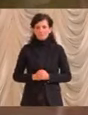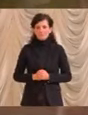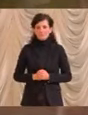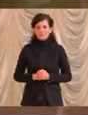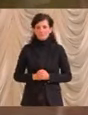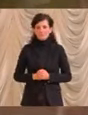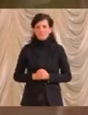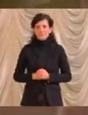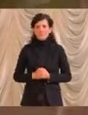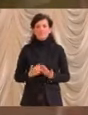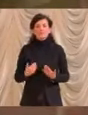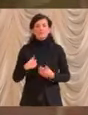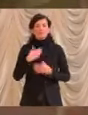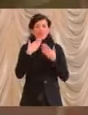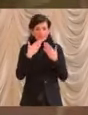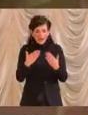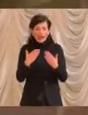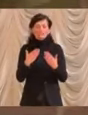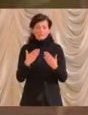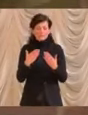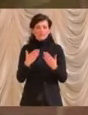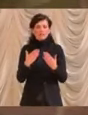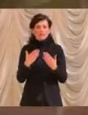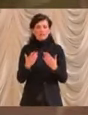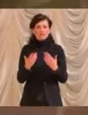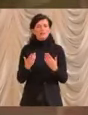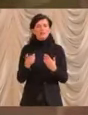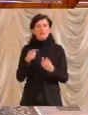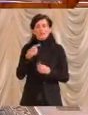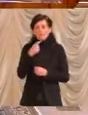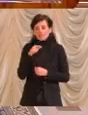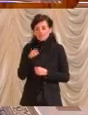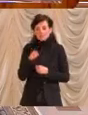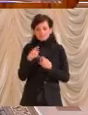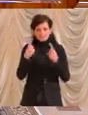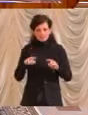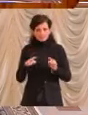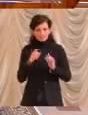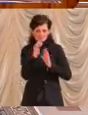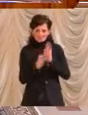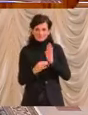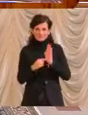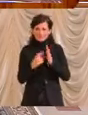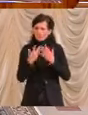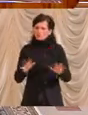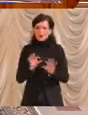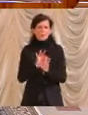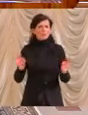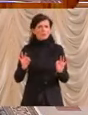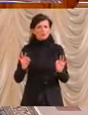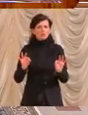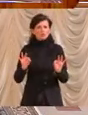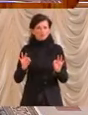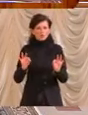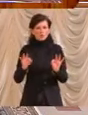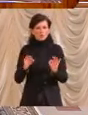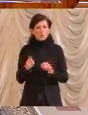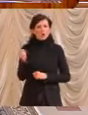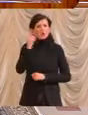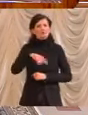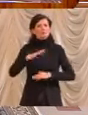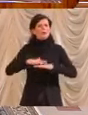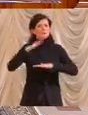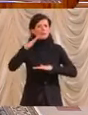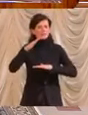tempi record a confezionare, a rendere possibile questa misura, che sarà già operativa immediatamente, già da domani